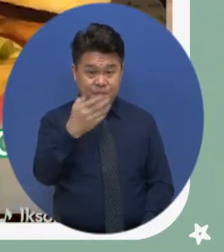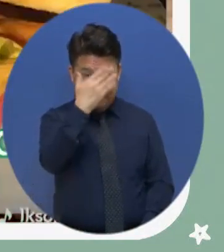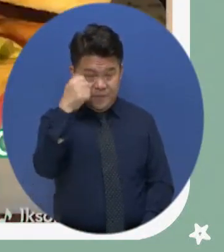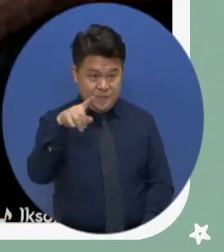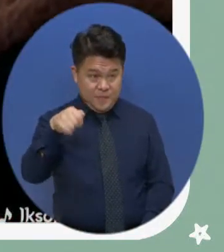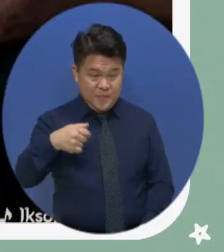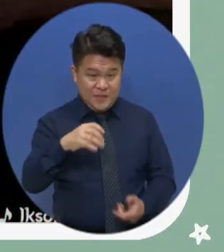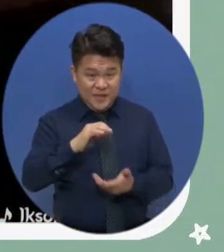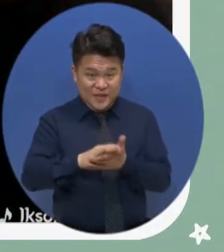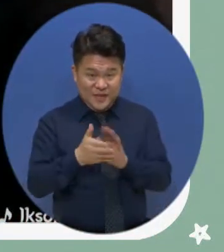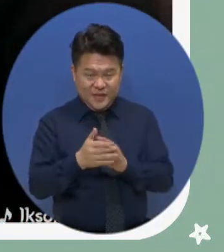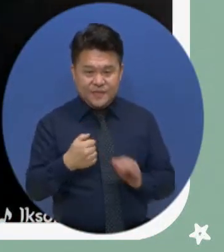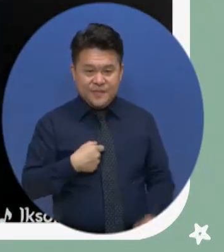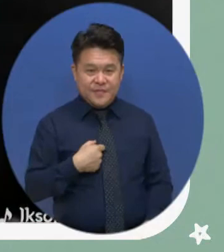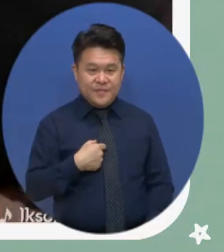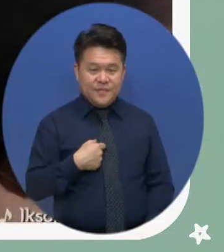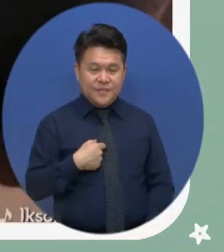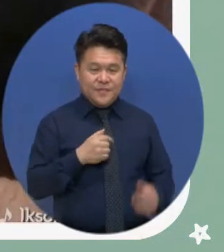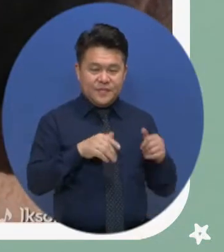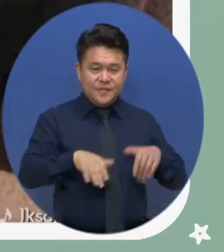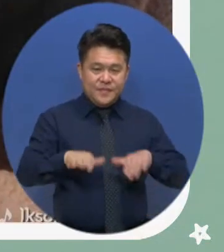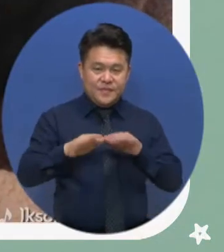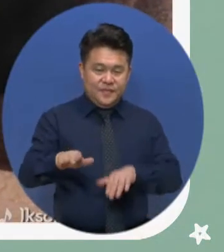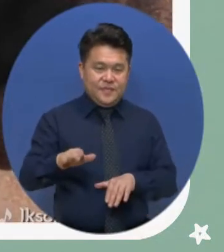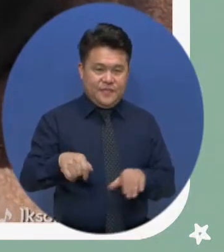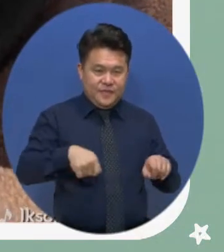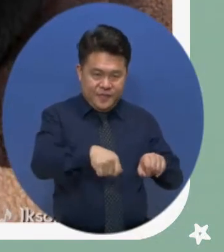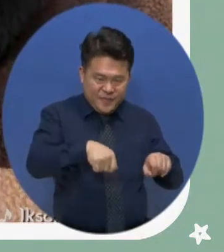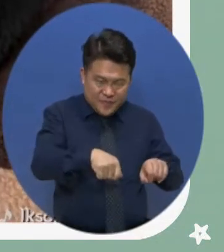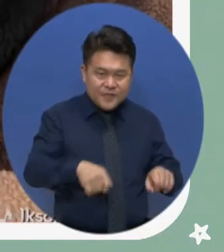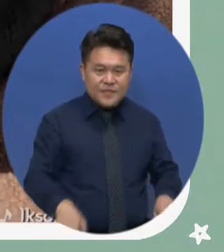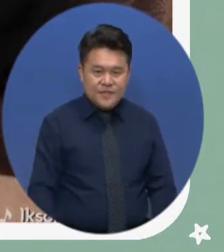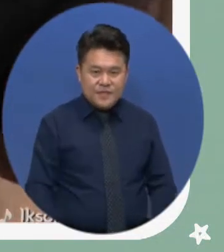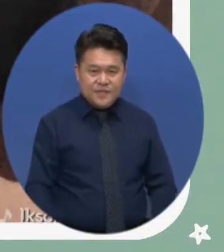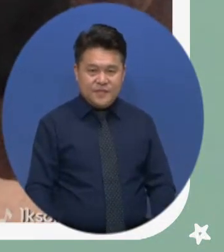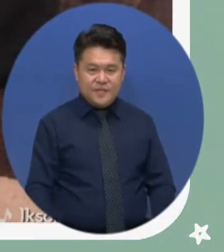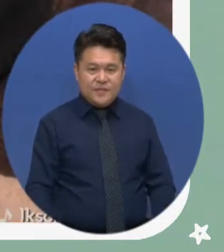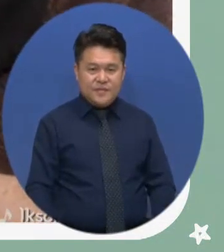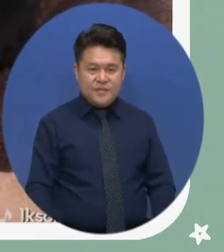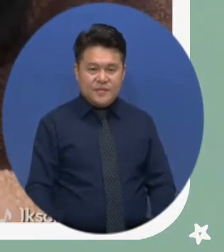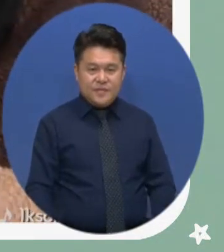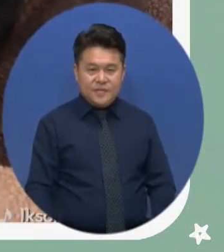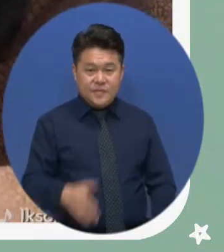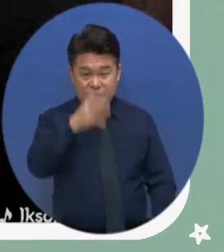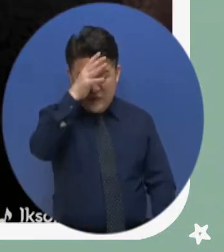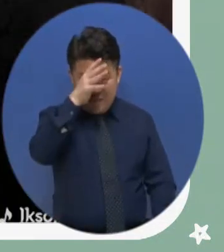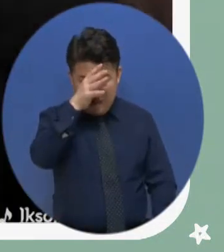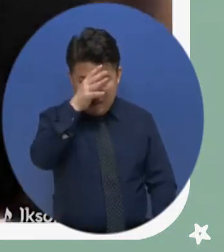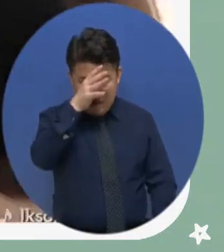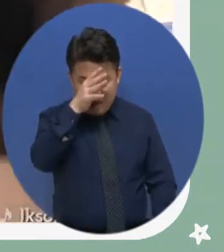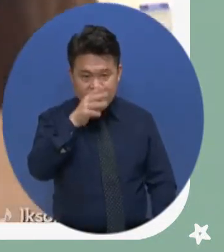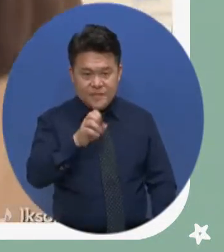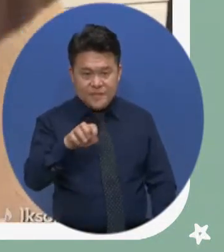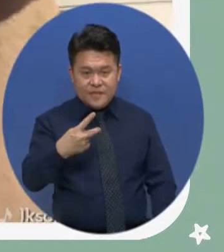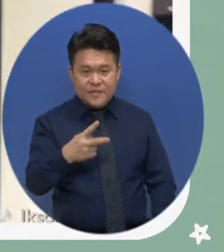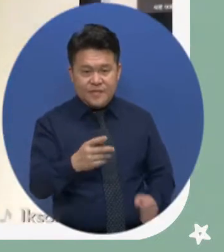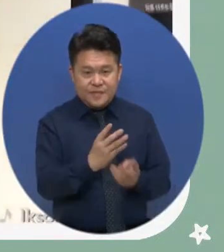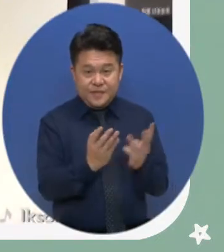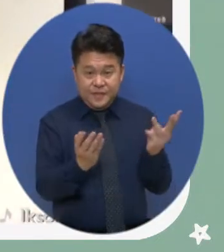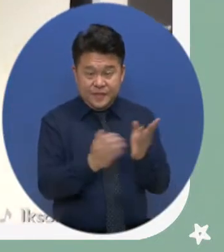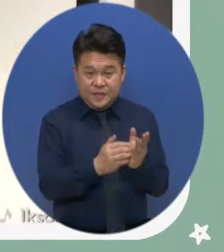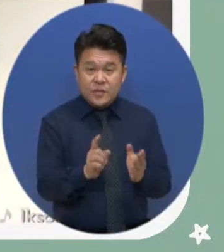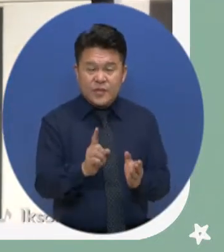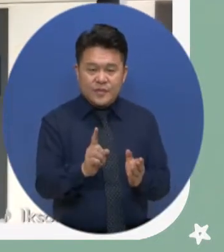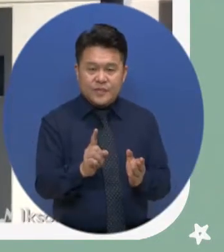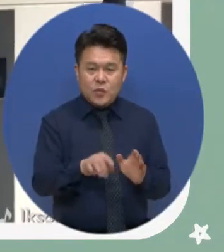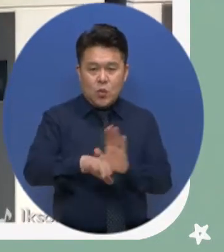하와버거. 나의 하와이안. 어? 중박 스테이크. 이거? 오케이, 오케이. 줄 잡은 거야. 그래서 세 개 다 선택된 거야? 어디?